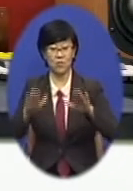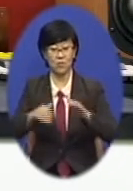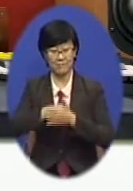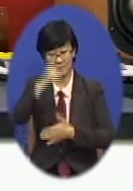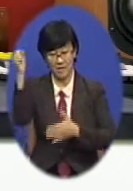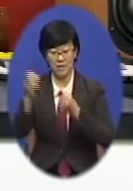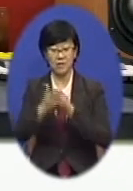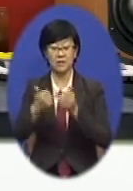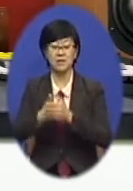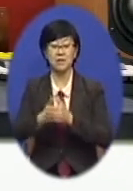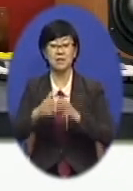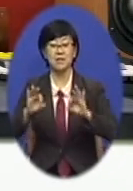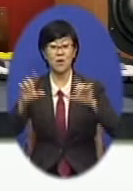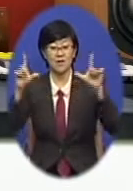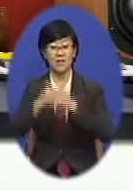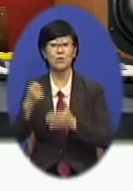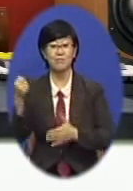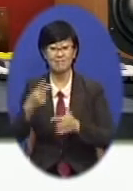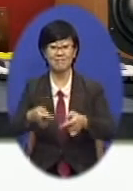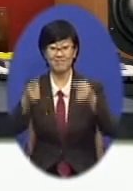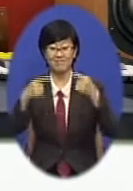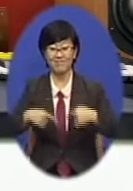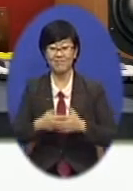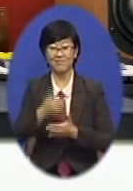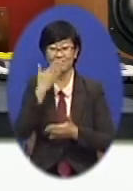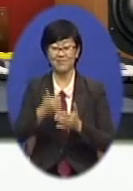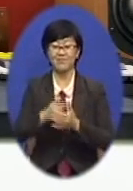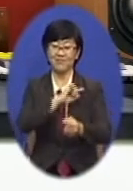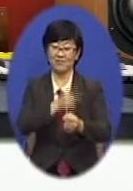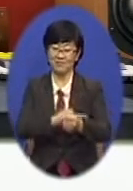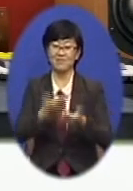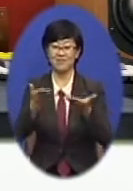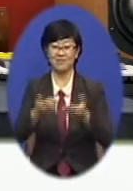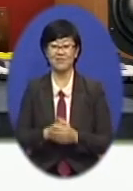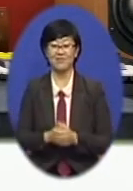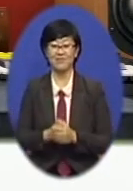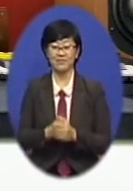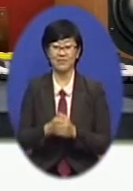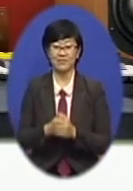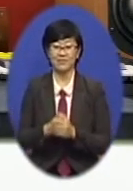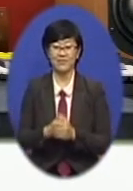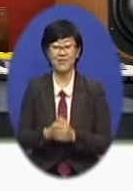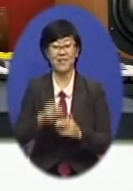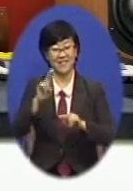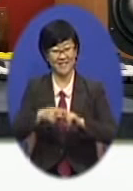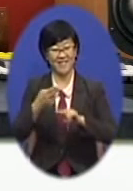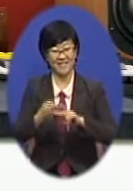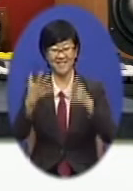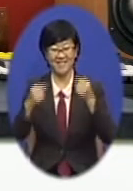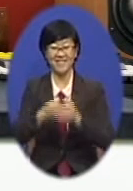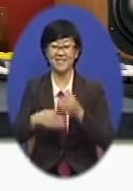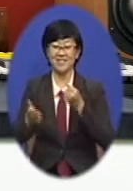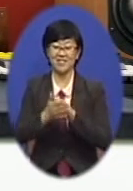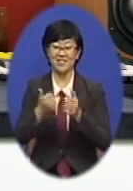또 월말 결선 들어오실 수 있는 네. 그런 그 자격이 부여되죠. 그러니까 또 상품도 푸짐하죠.